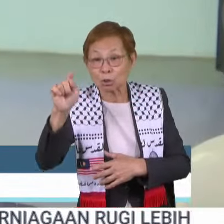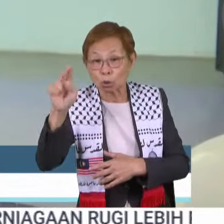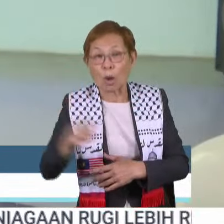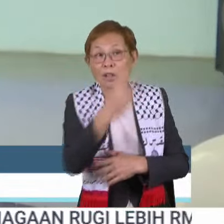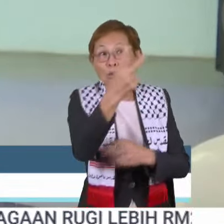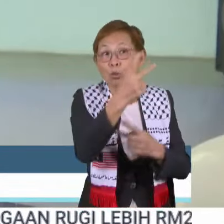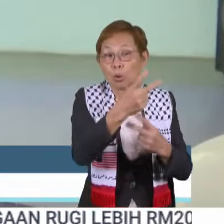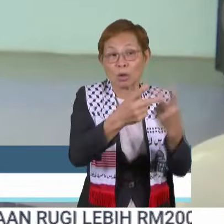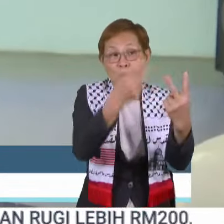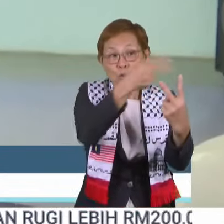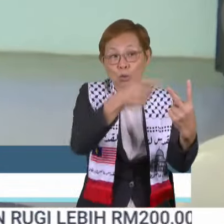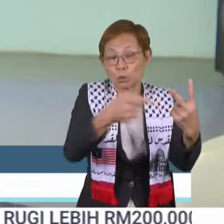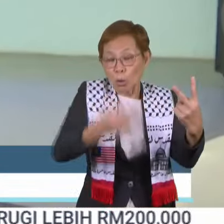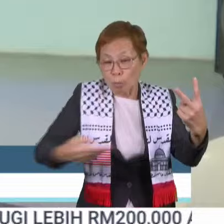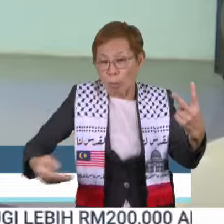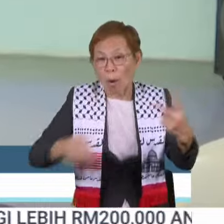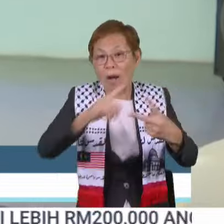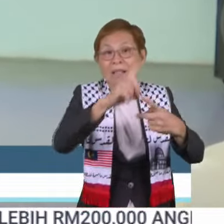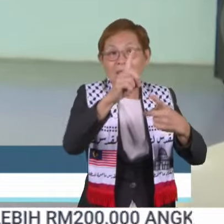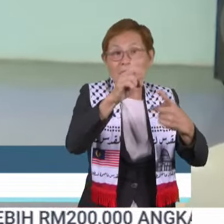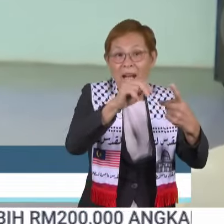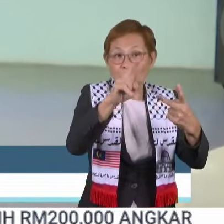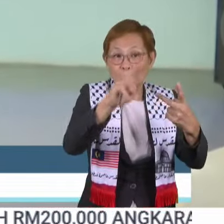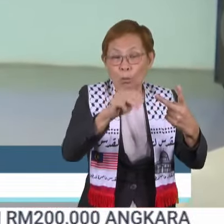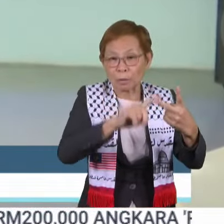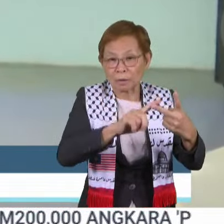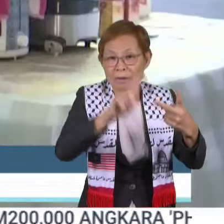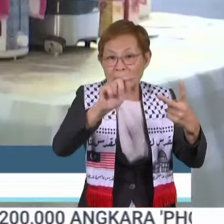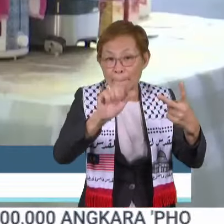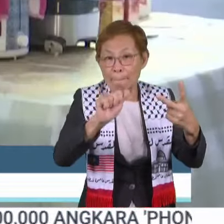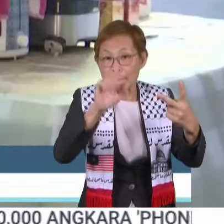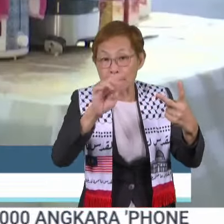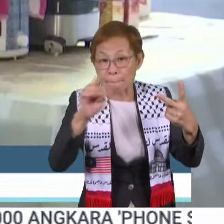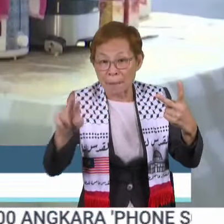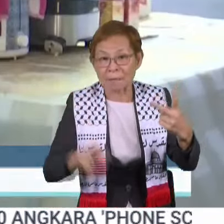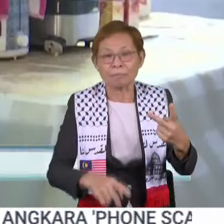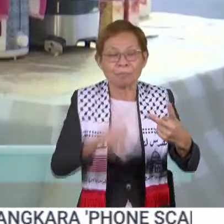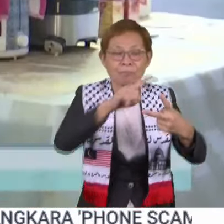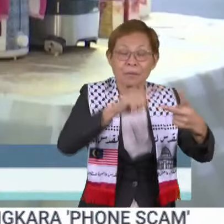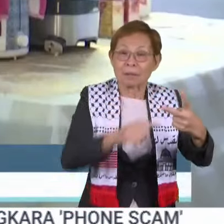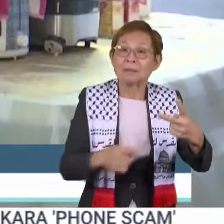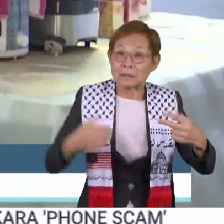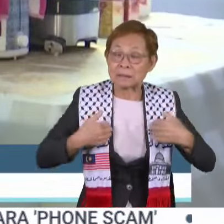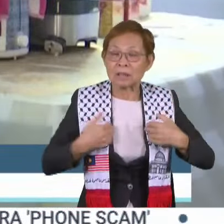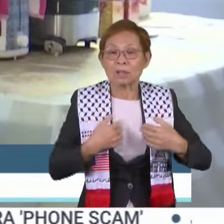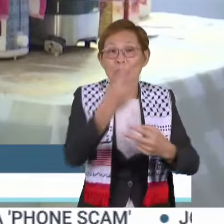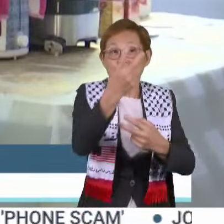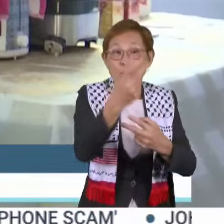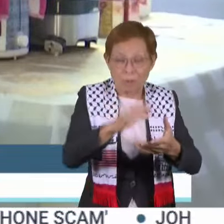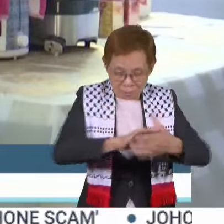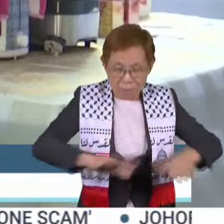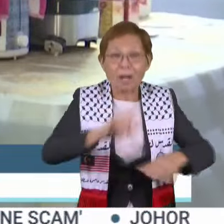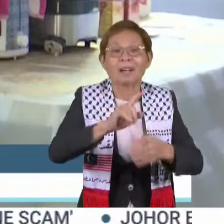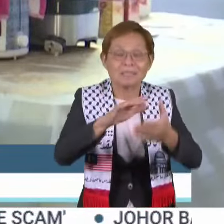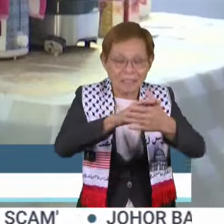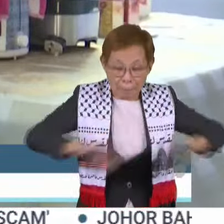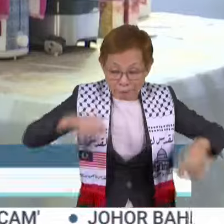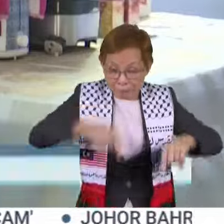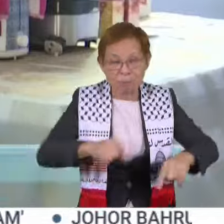lahadatu iitu Danum dan jugaabin itu sendiri segi keselamatan di lahad begitu